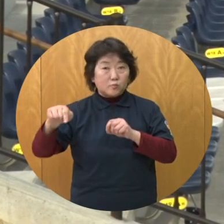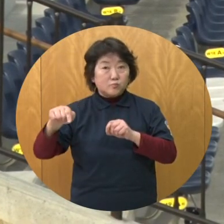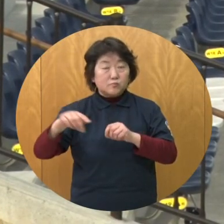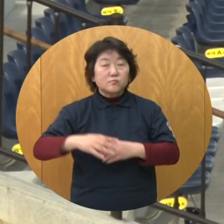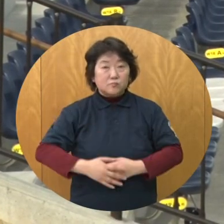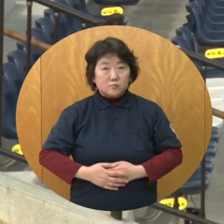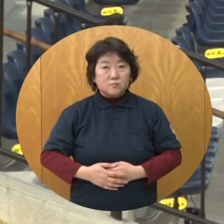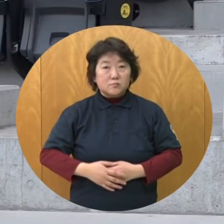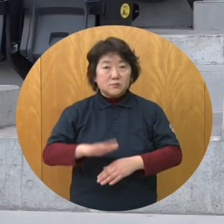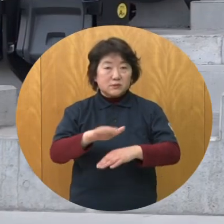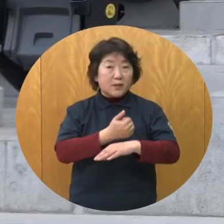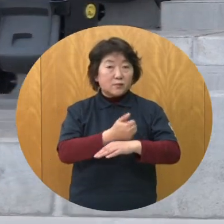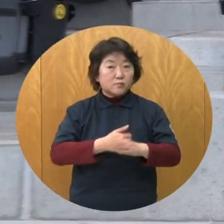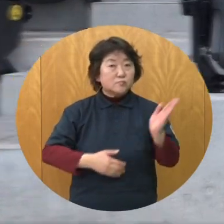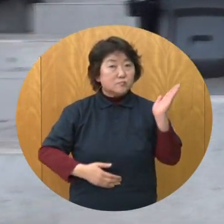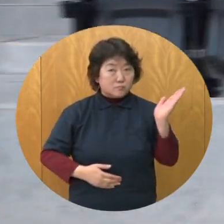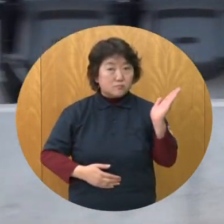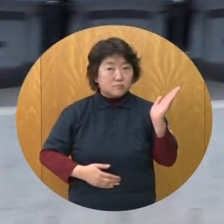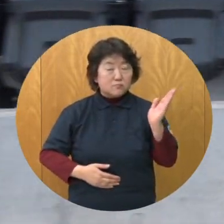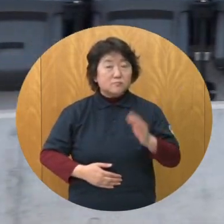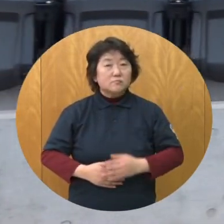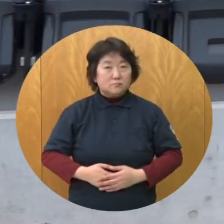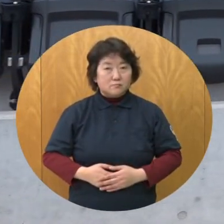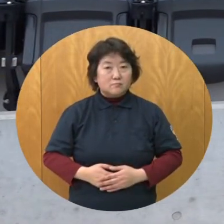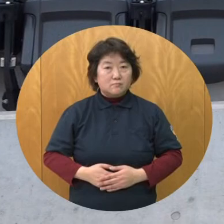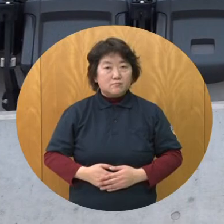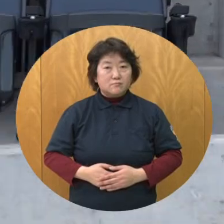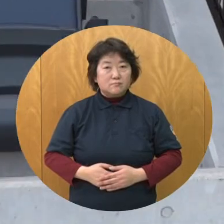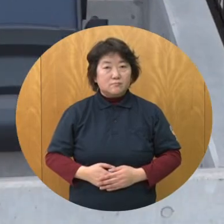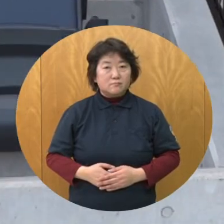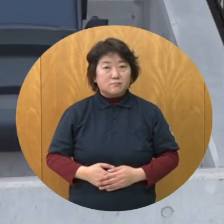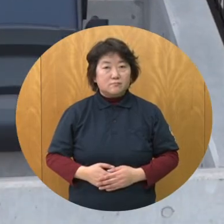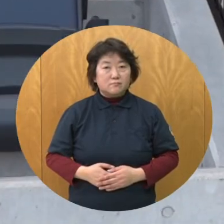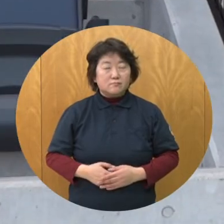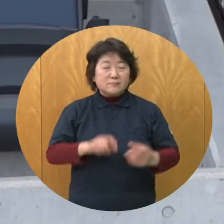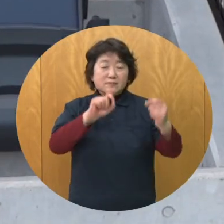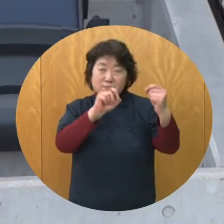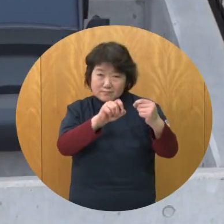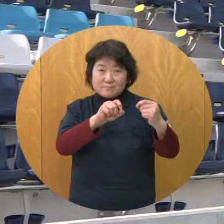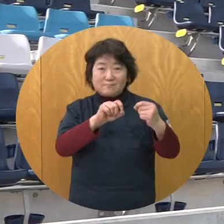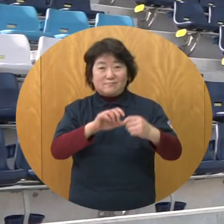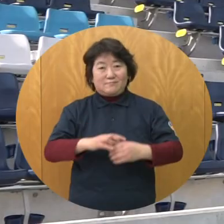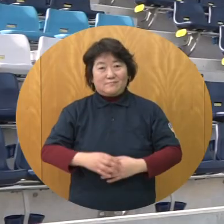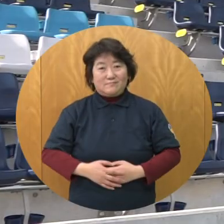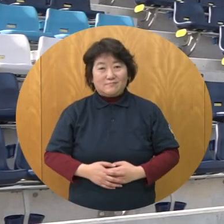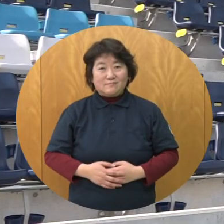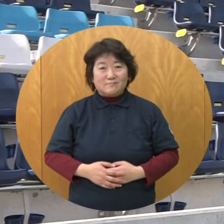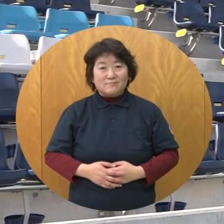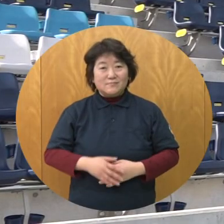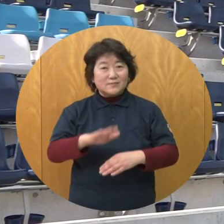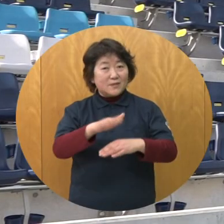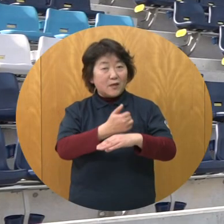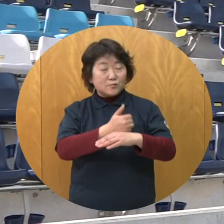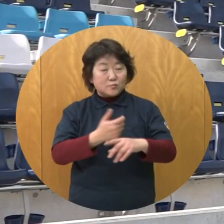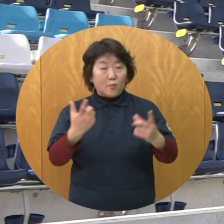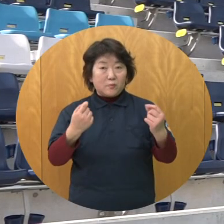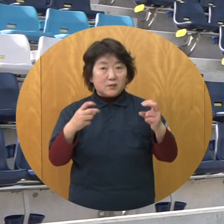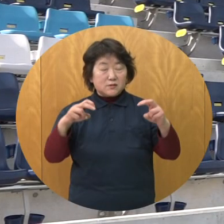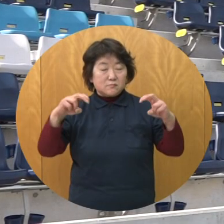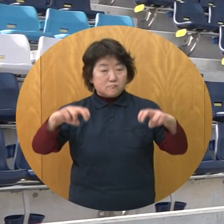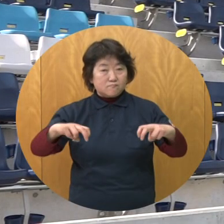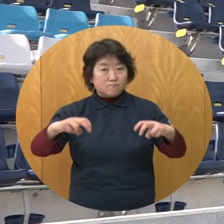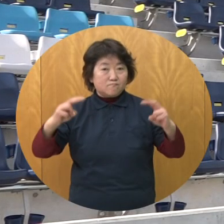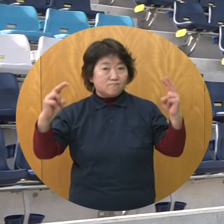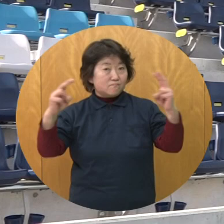して選手が使うベンチはこちら、近い。選手と同じ目線で観